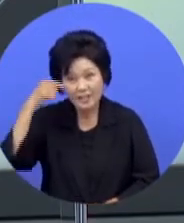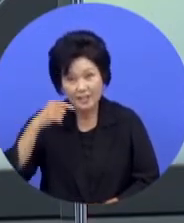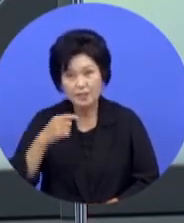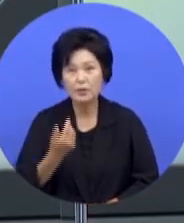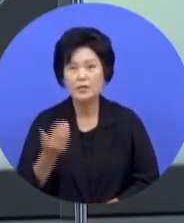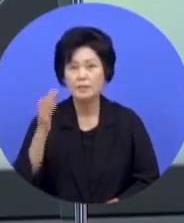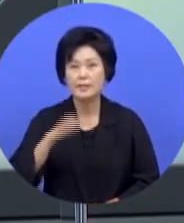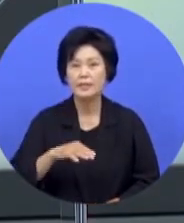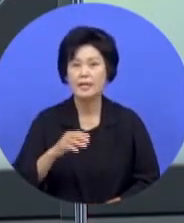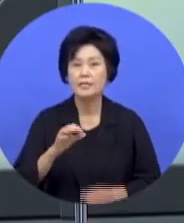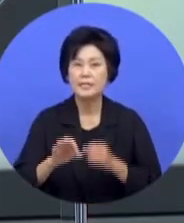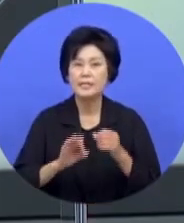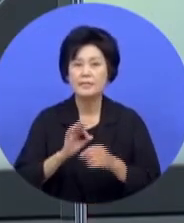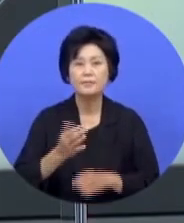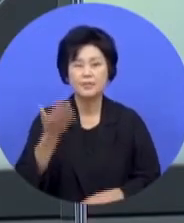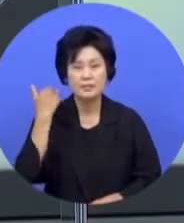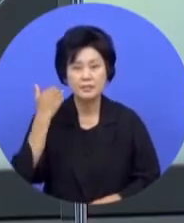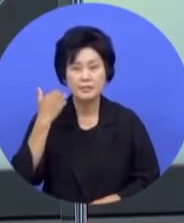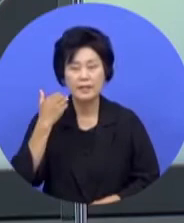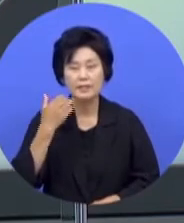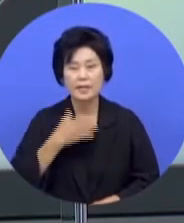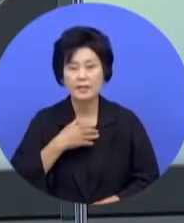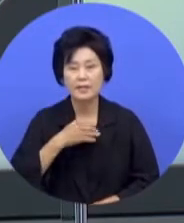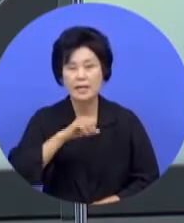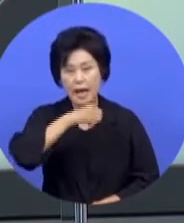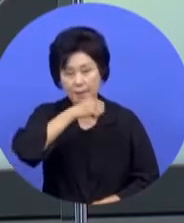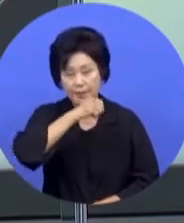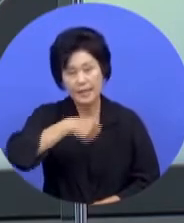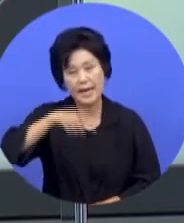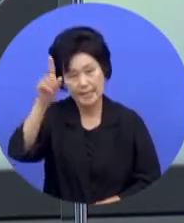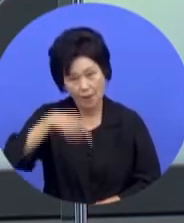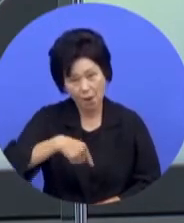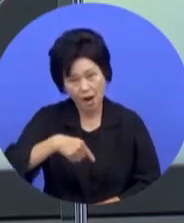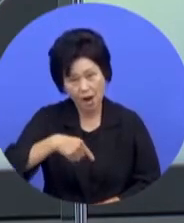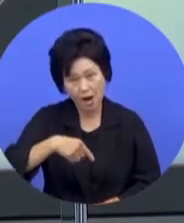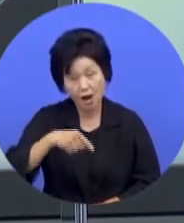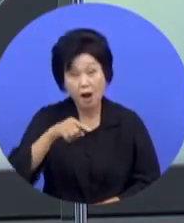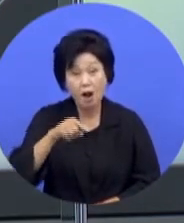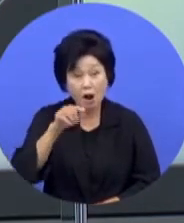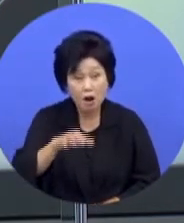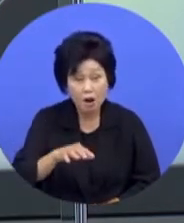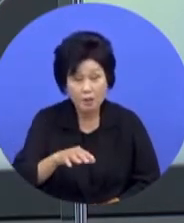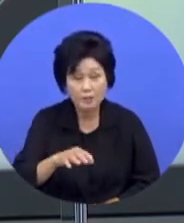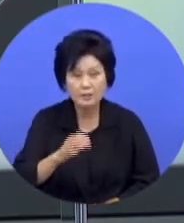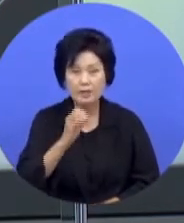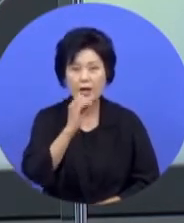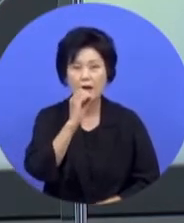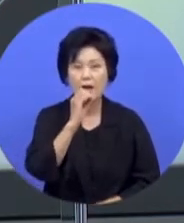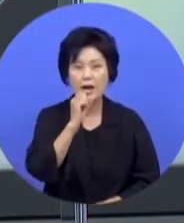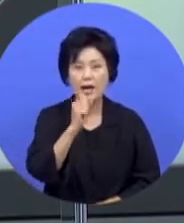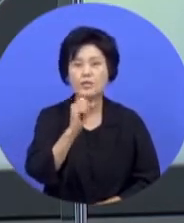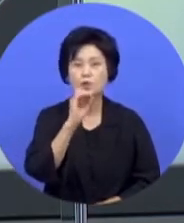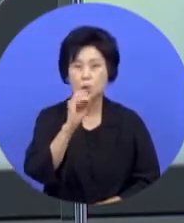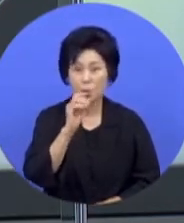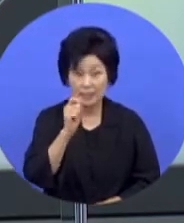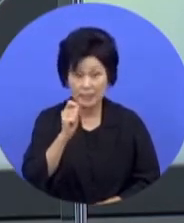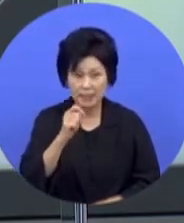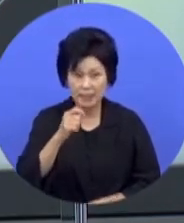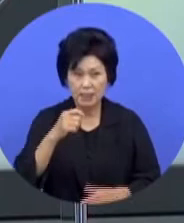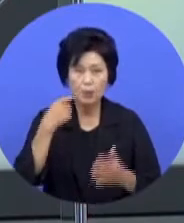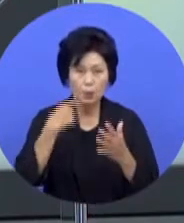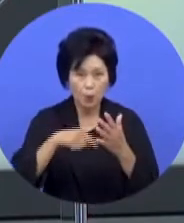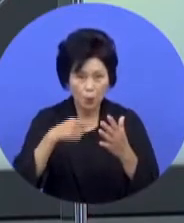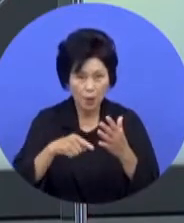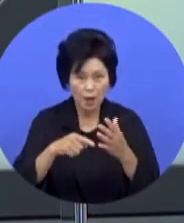가서 SOT 하는 거를 봤습니다. 그래서 아, 이거다. 라고 이제 제 마음에 내적인 이제 확신을 갖고요. 예. 우리도 이렇게 학교를